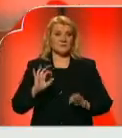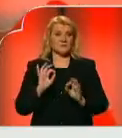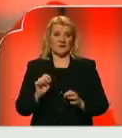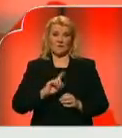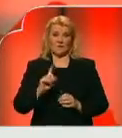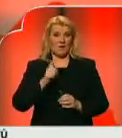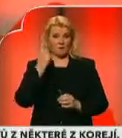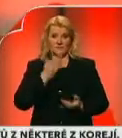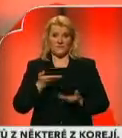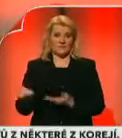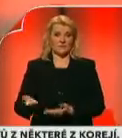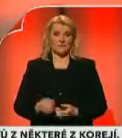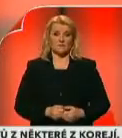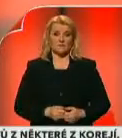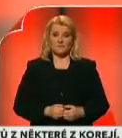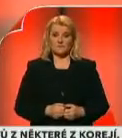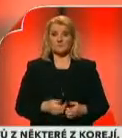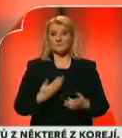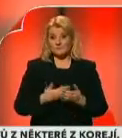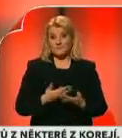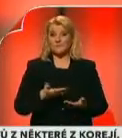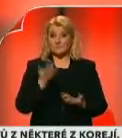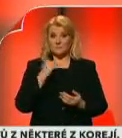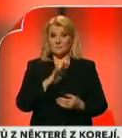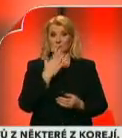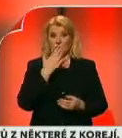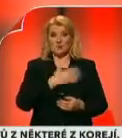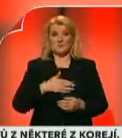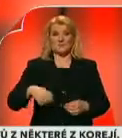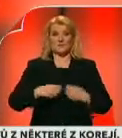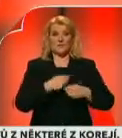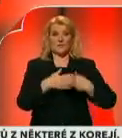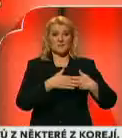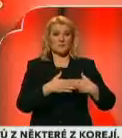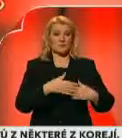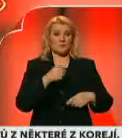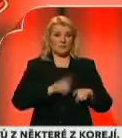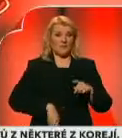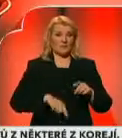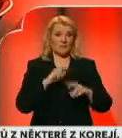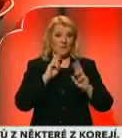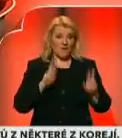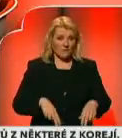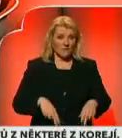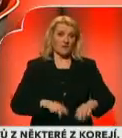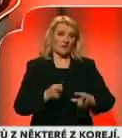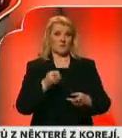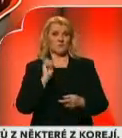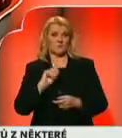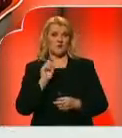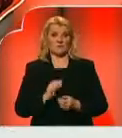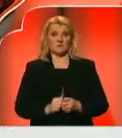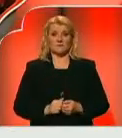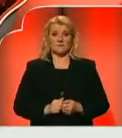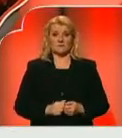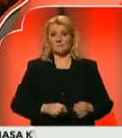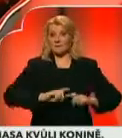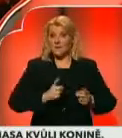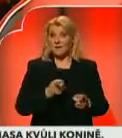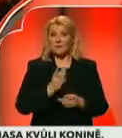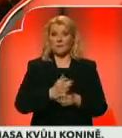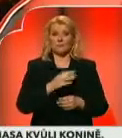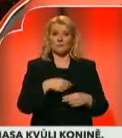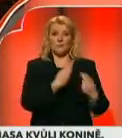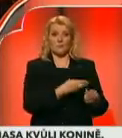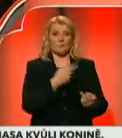Drábku, buď jste měl na ministerstvu mizerné právníky, anebo to byl záměr, obojí je špatně. Anebo jsme o dva roky dál a ten právní názor se také